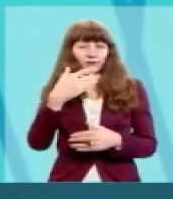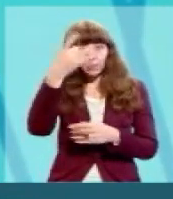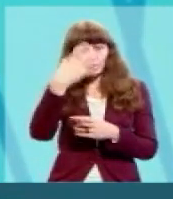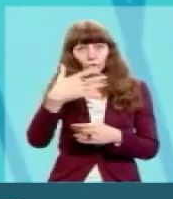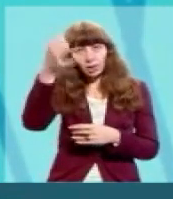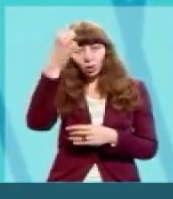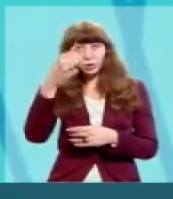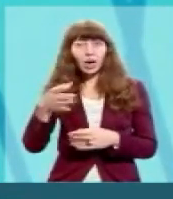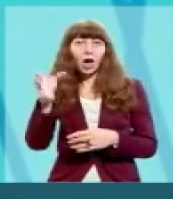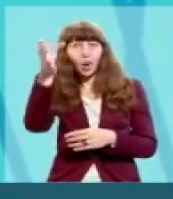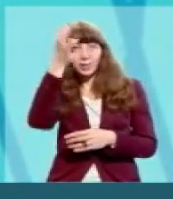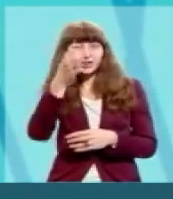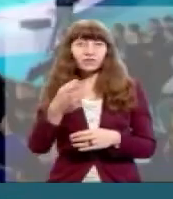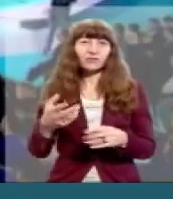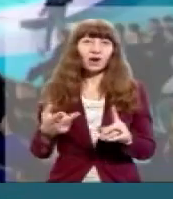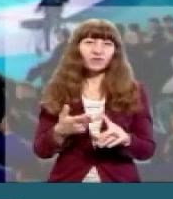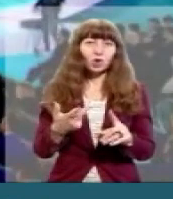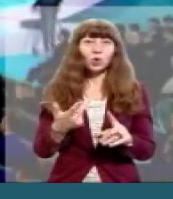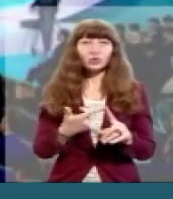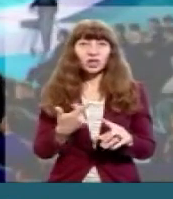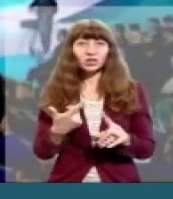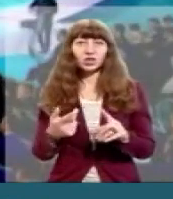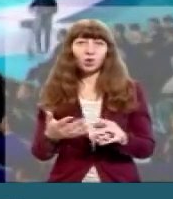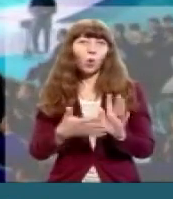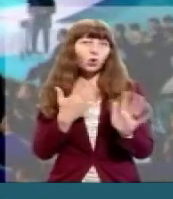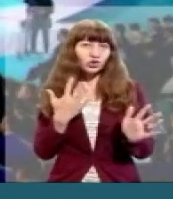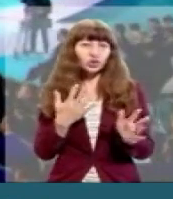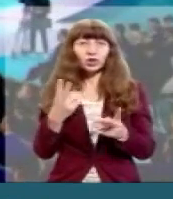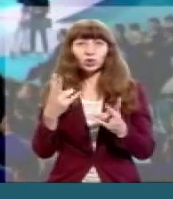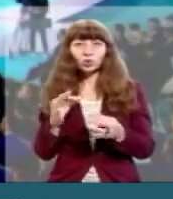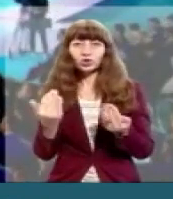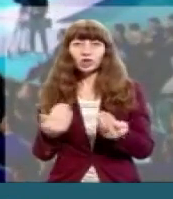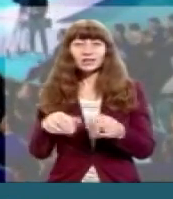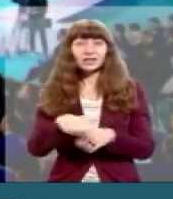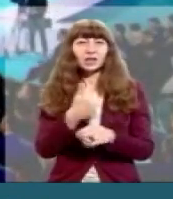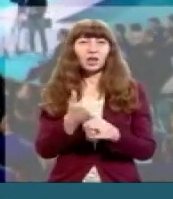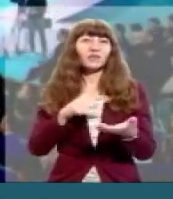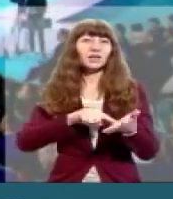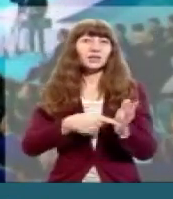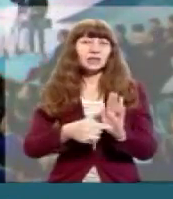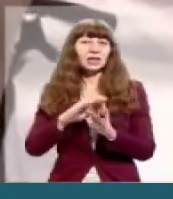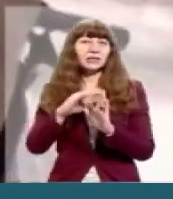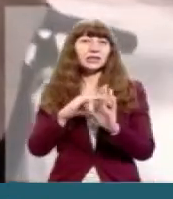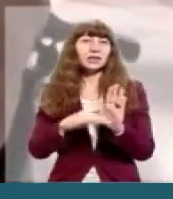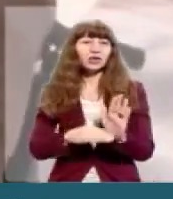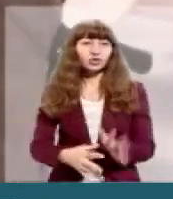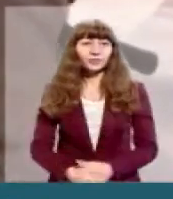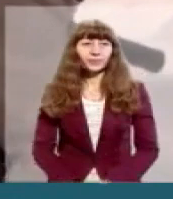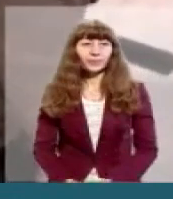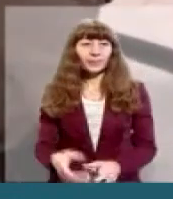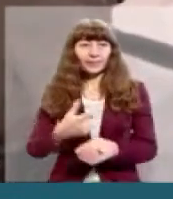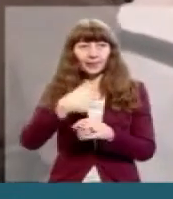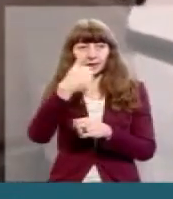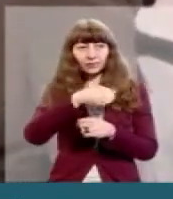білім жайында екінші немесе үшінші кезекте ғана айтамыз. Президент керісінше бұл салаларға ерекше басымдық беріп отыр. Биылғы